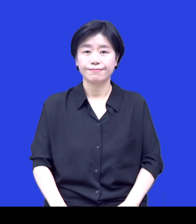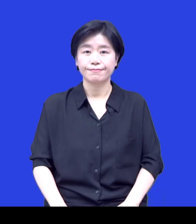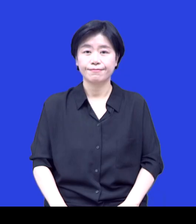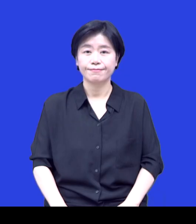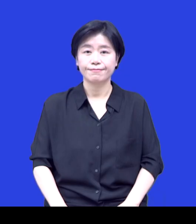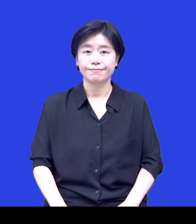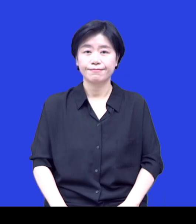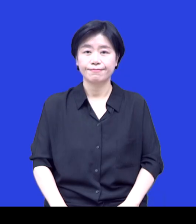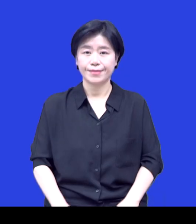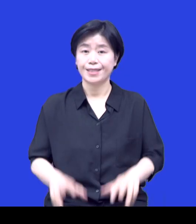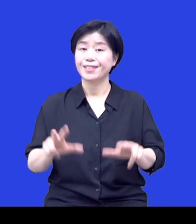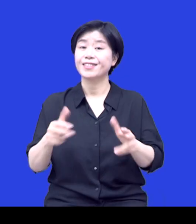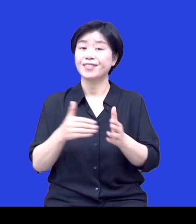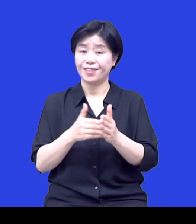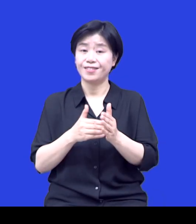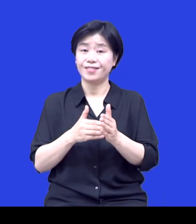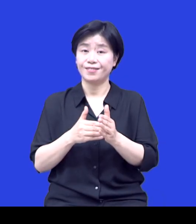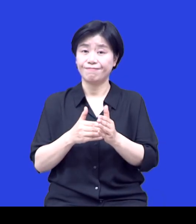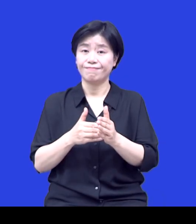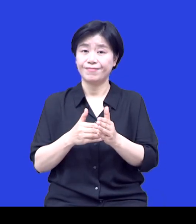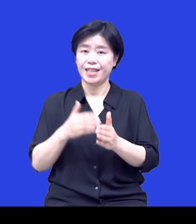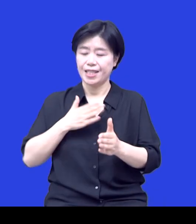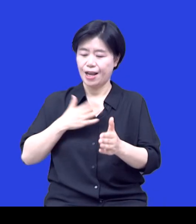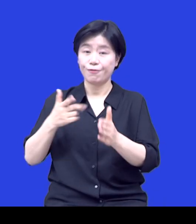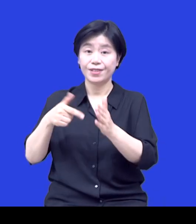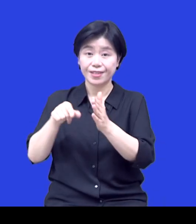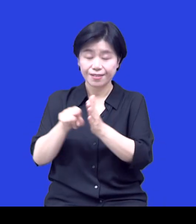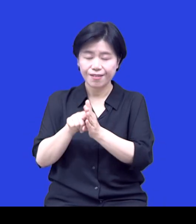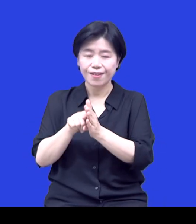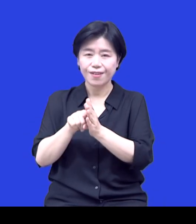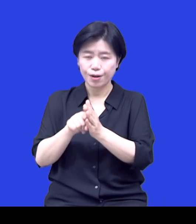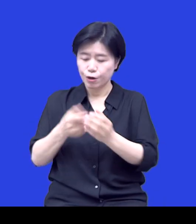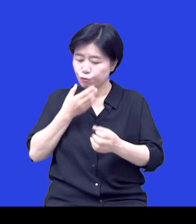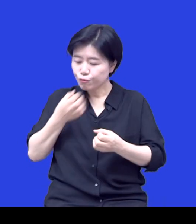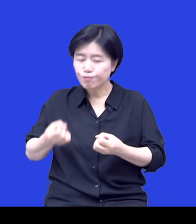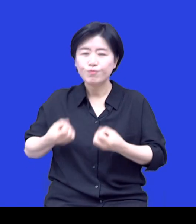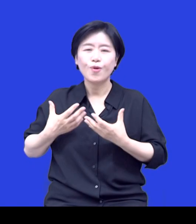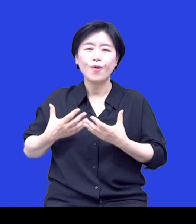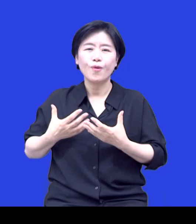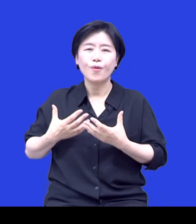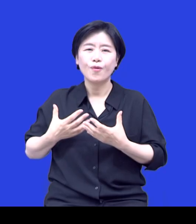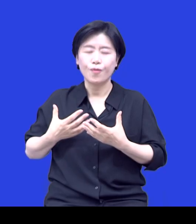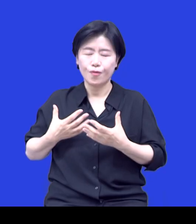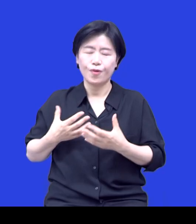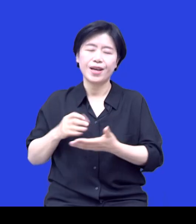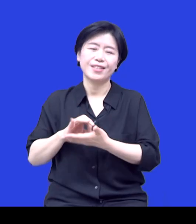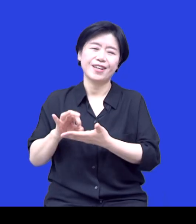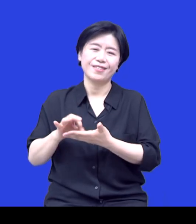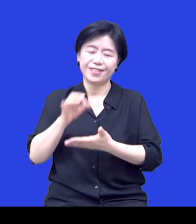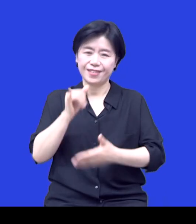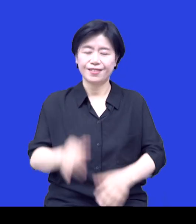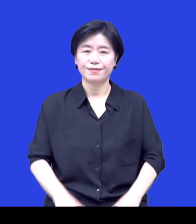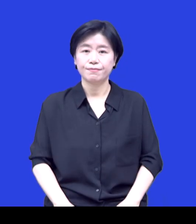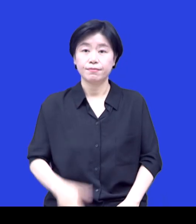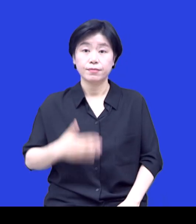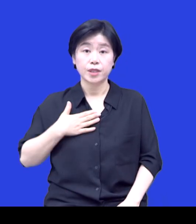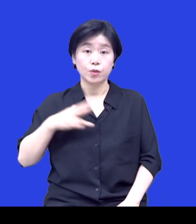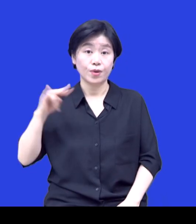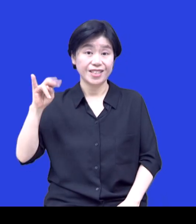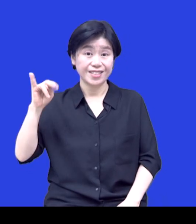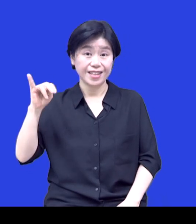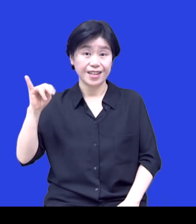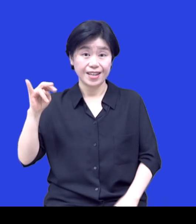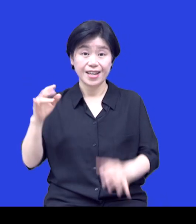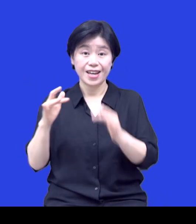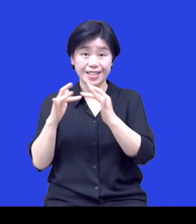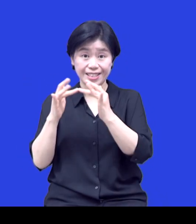이걸 습관이 그냥 예. 저도 제 그 인스타그램 대문에 이 말씀이 적혀 있는 거 아시죠?